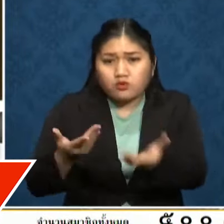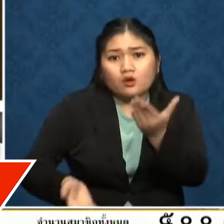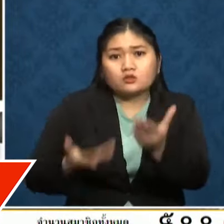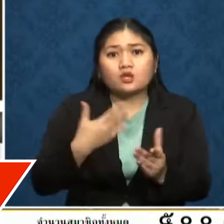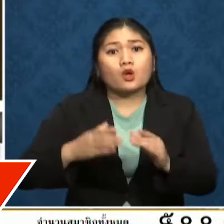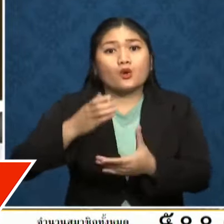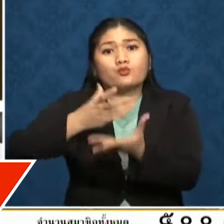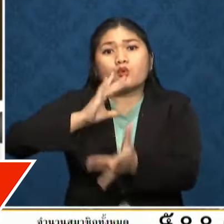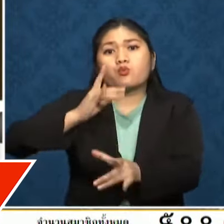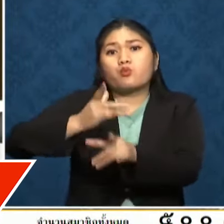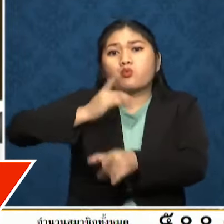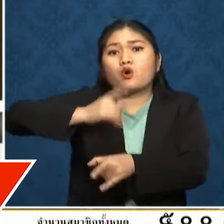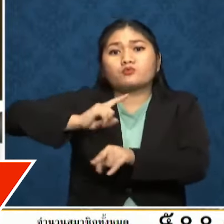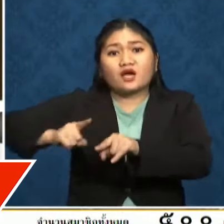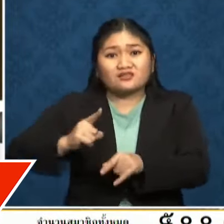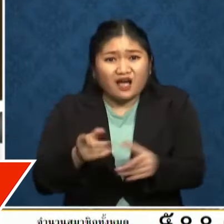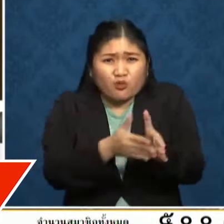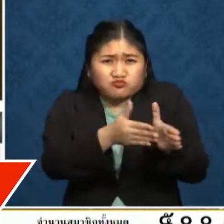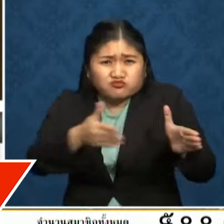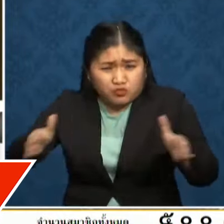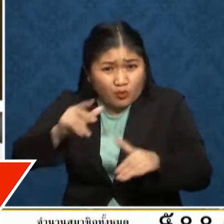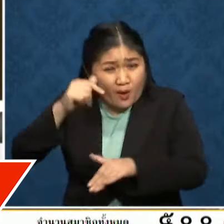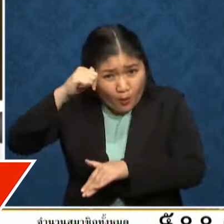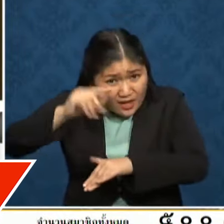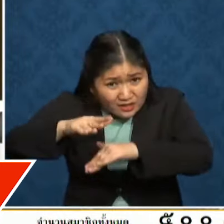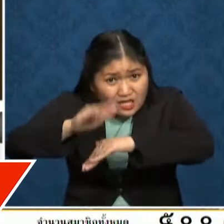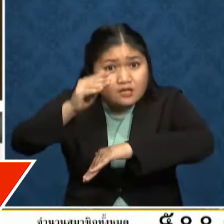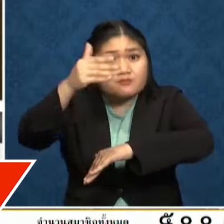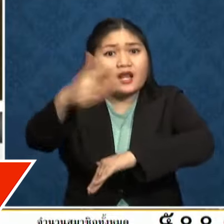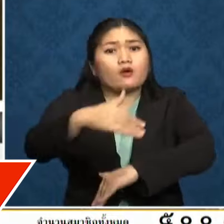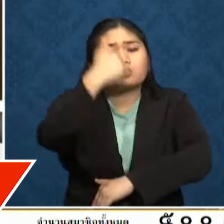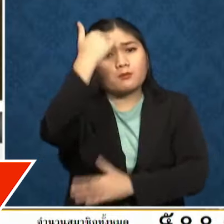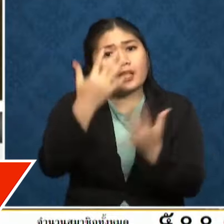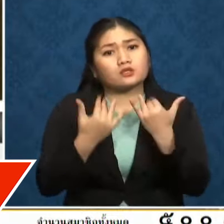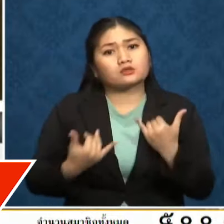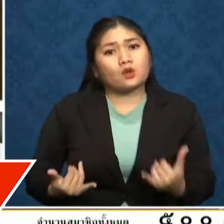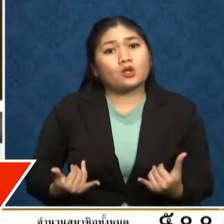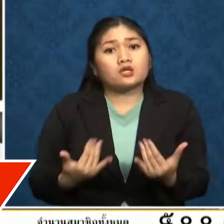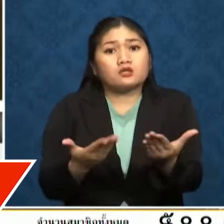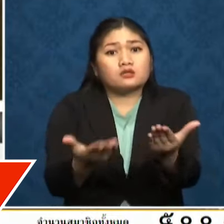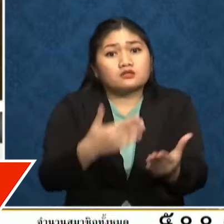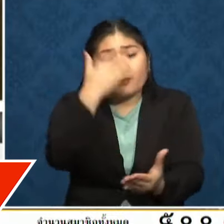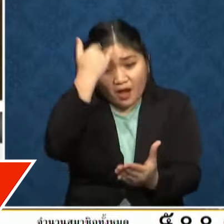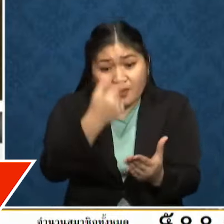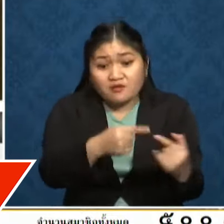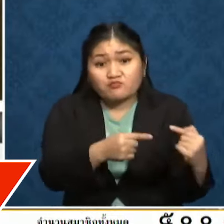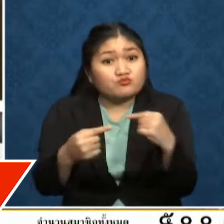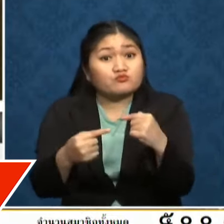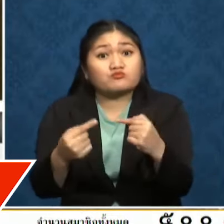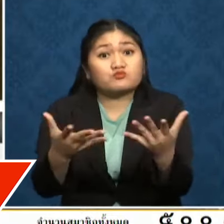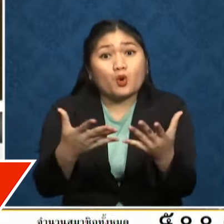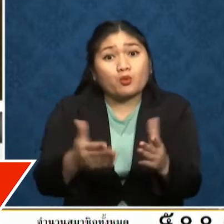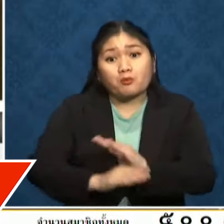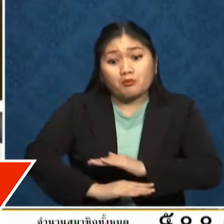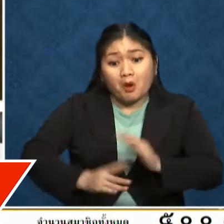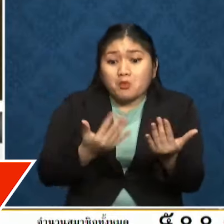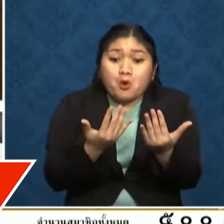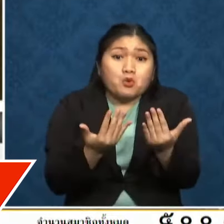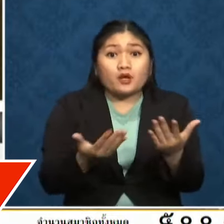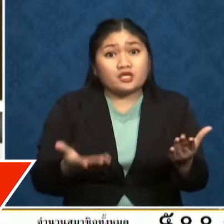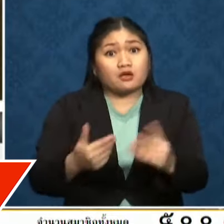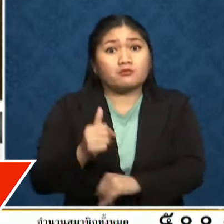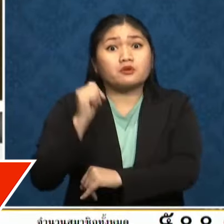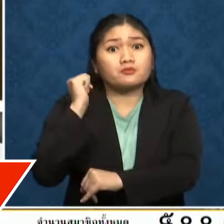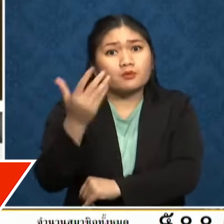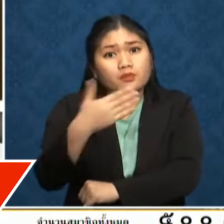ข้าง ถอแบงกั ท่าน ก็ posed ไปเกินแล้นะครับแล้ทำไมรอนี้ไม่ห่ายการอุ้เวียครัหรอทำไมรอบนี้ไม่ห่